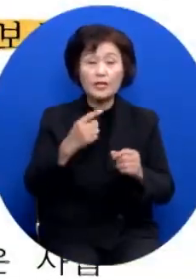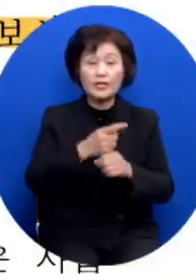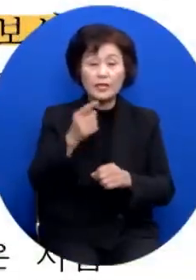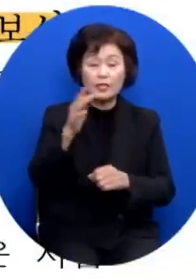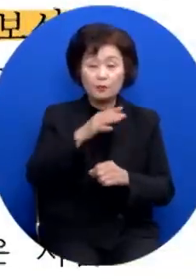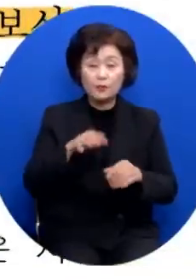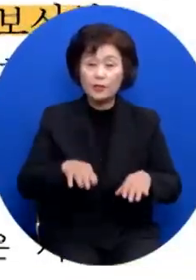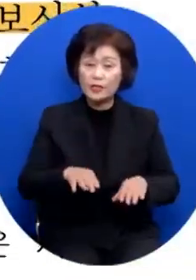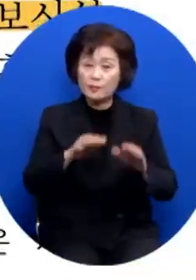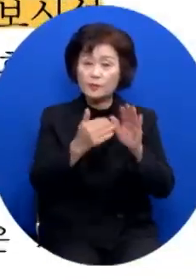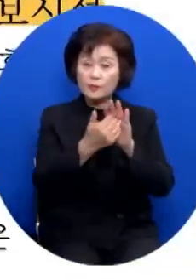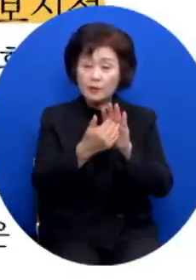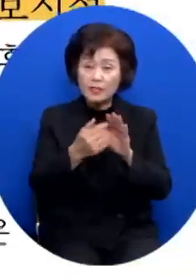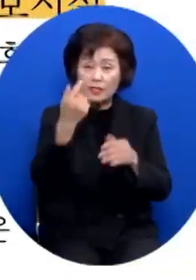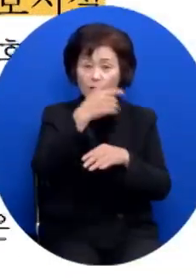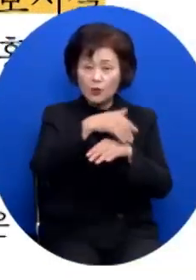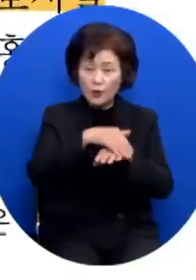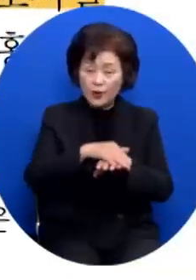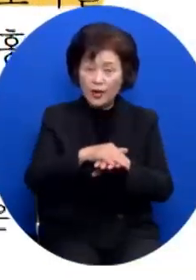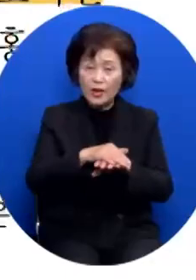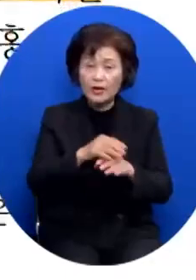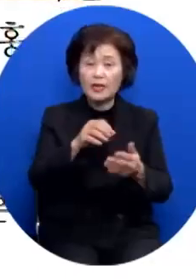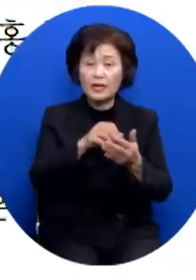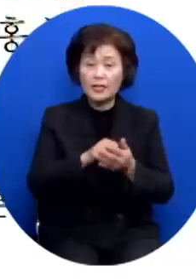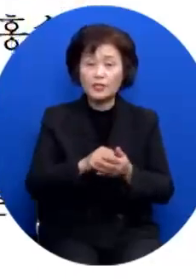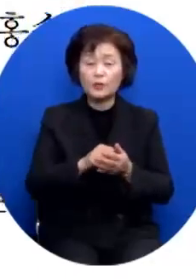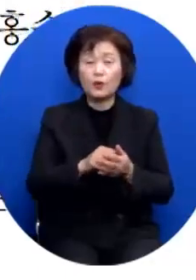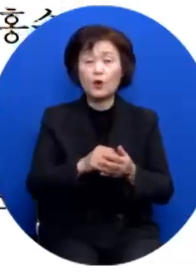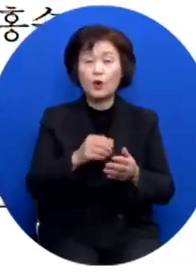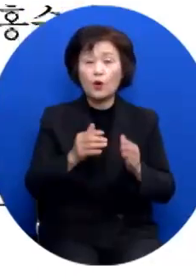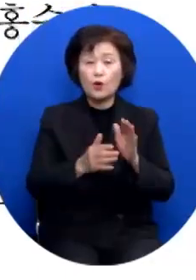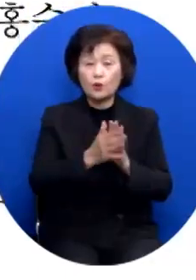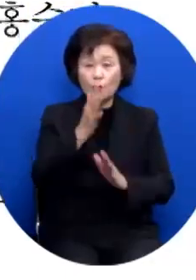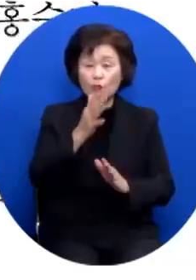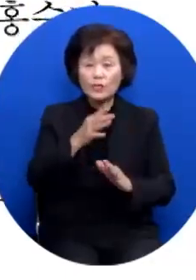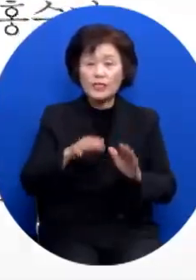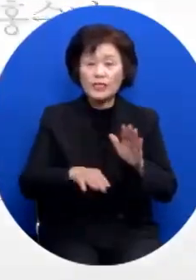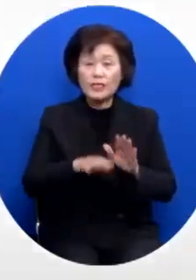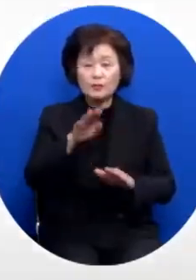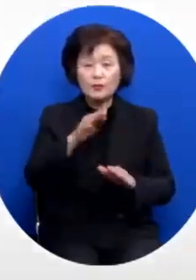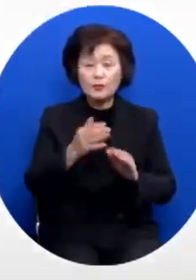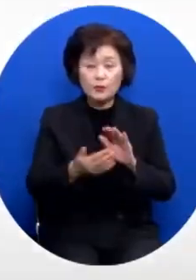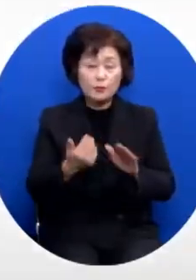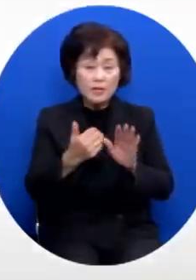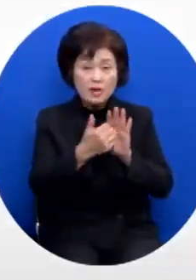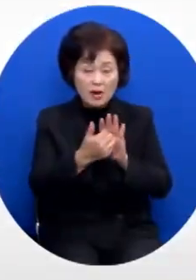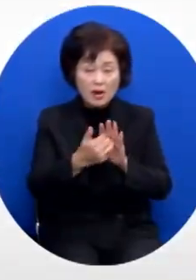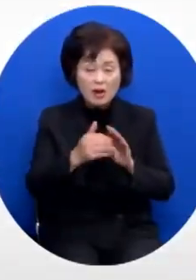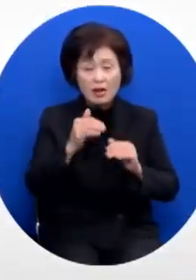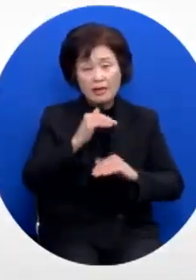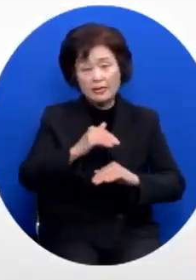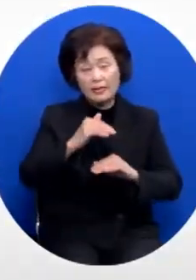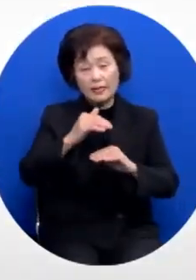방지 계획을 수립하고 이에 따라 도시 침수 예보 시설 설치와 운영 지역을 단계적으로 확대할 계획입니다.